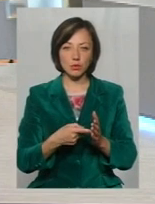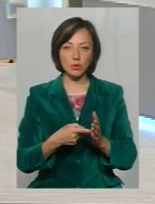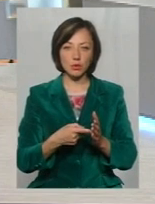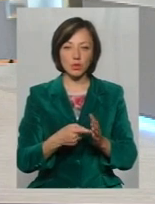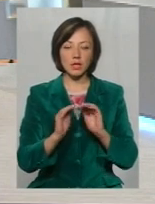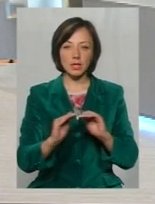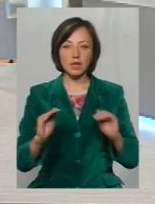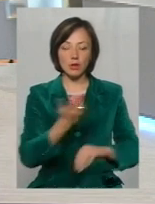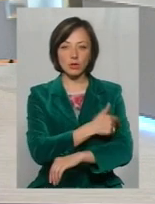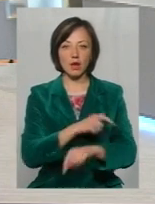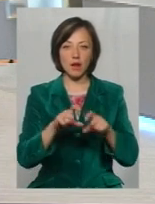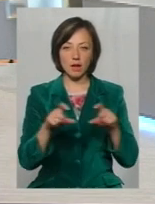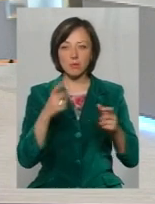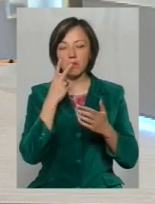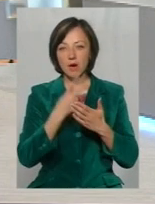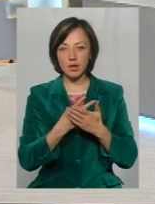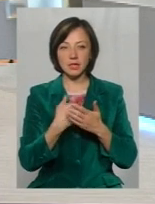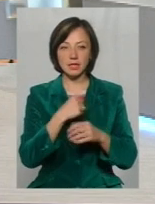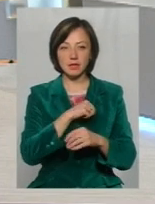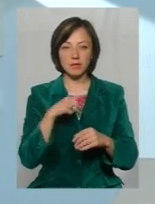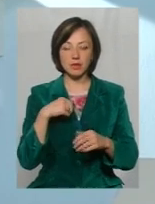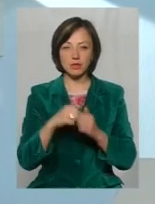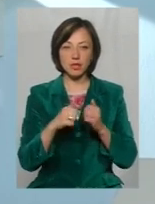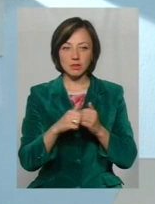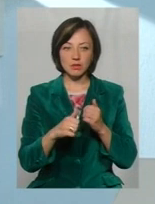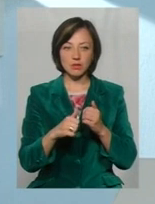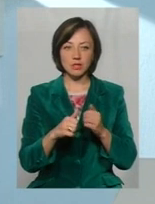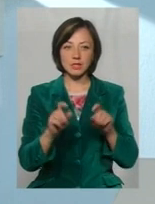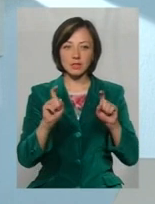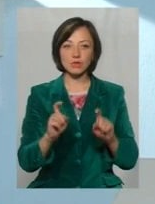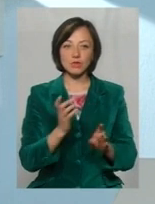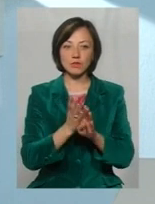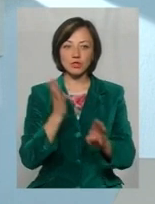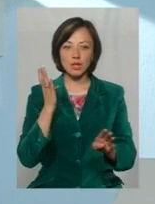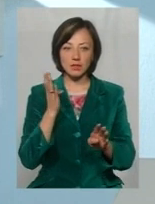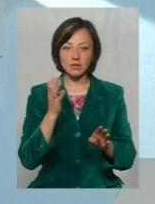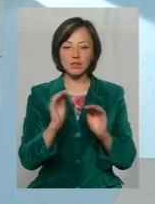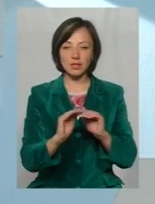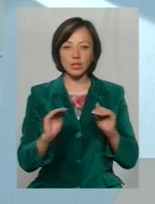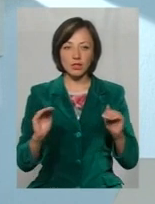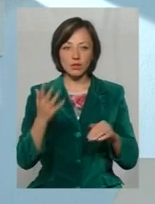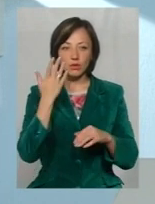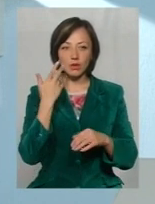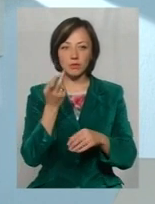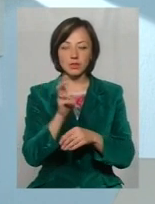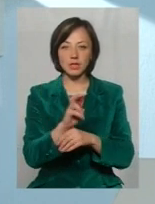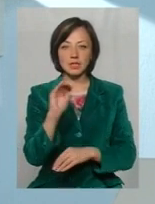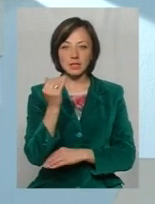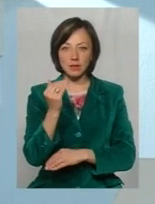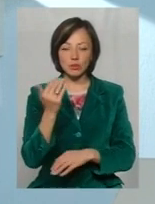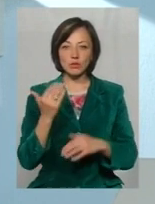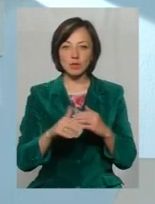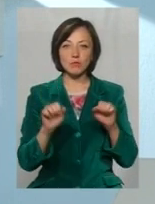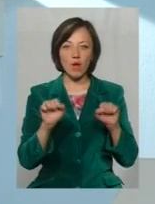дитячою лікарнею. Ми бачили, я сама дуже часто сиджу в черзі до профільних спеціалістів дитячих, коли прийшла з дитиною, вже